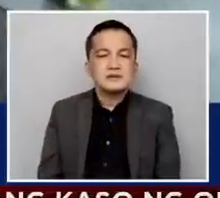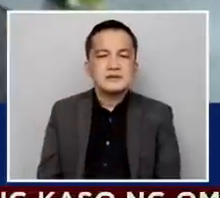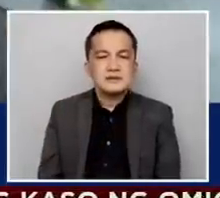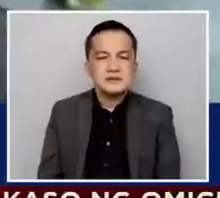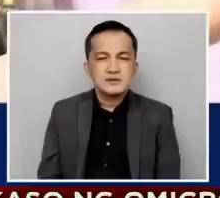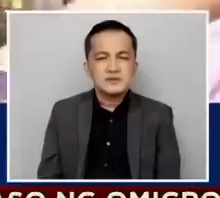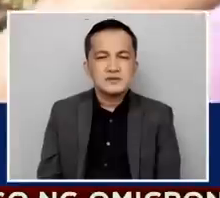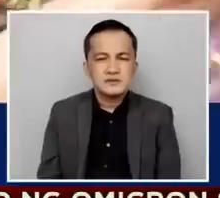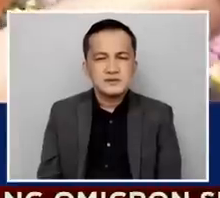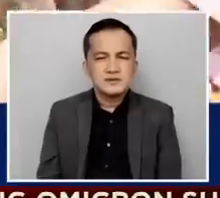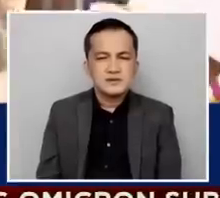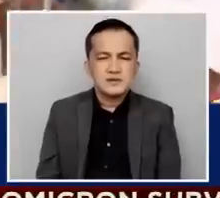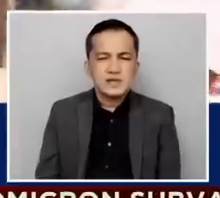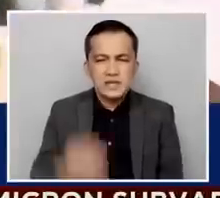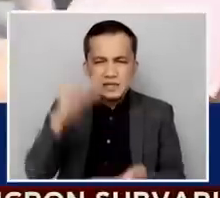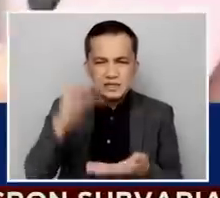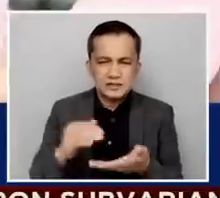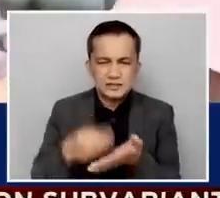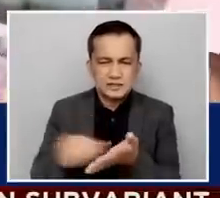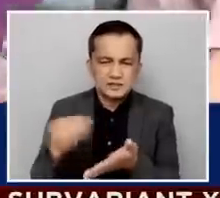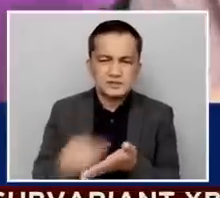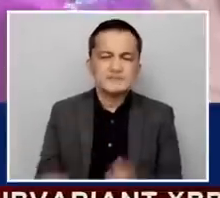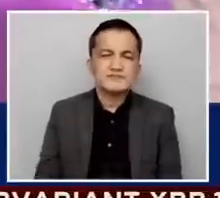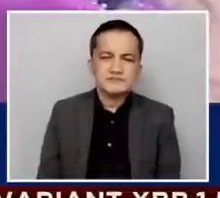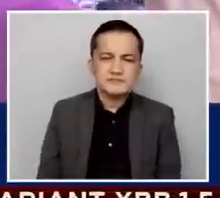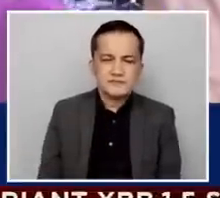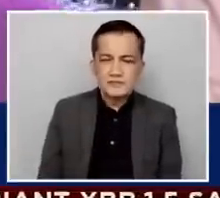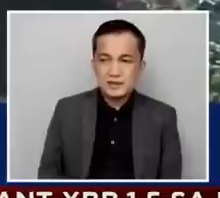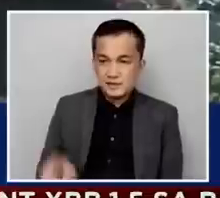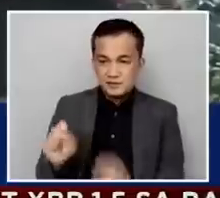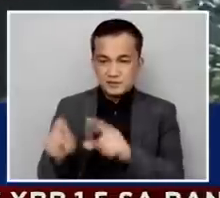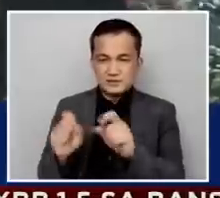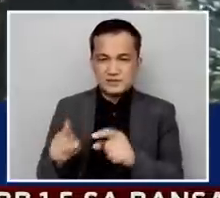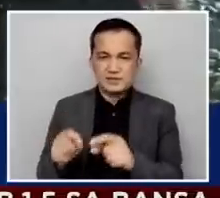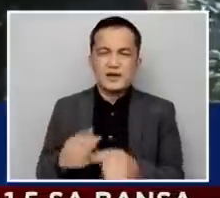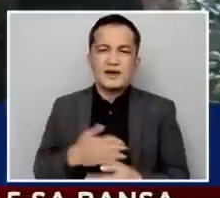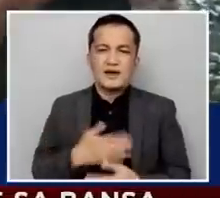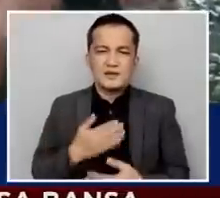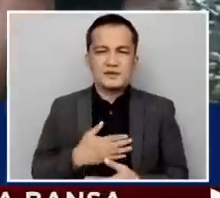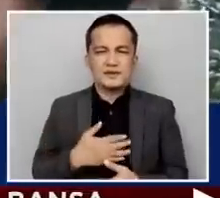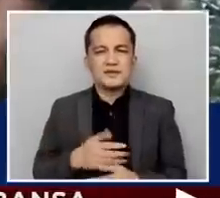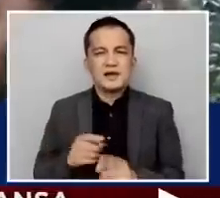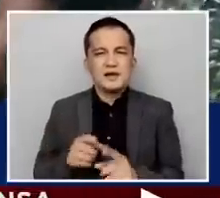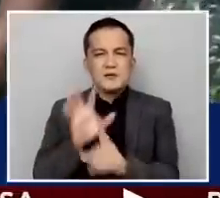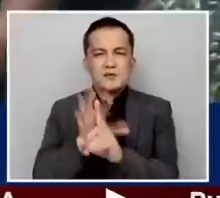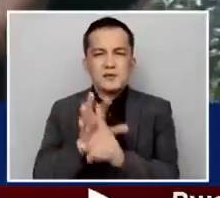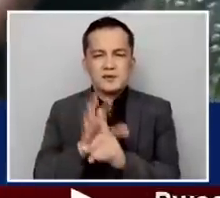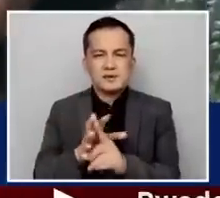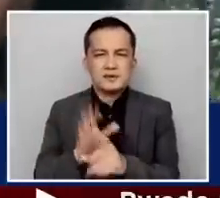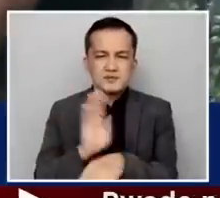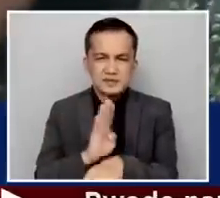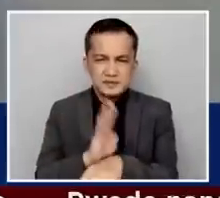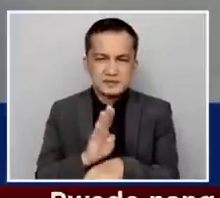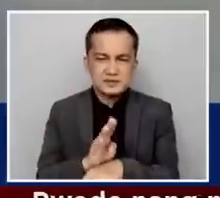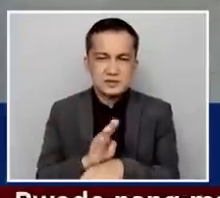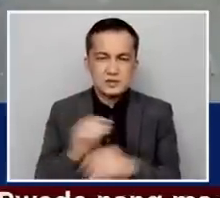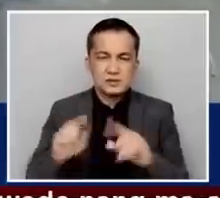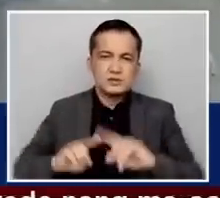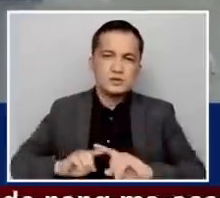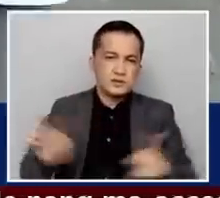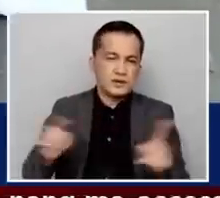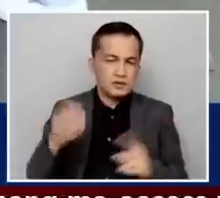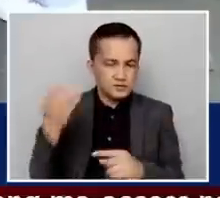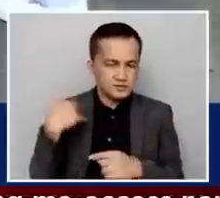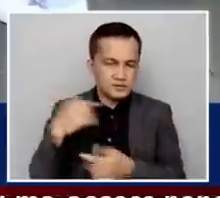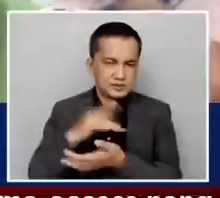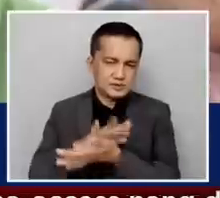po yung gastos. Ikinatuwa naman ng mga nagtitinda ang muling pagsigla ng negosyo na malayong malayo noong kasagsagan